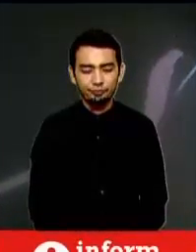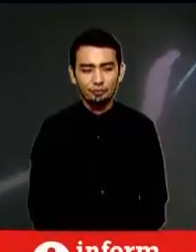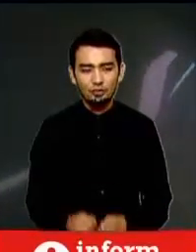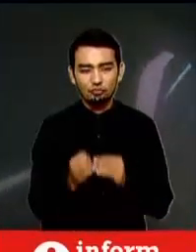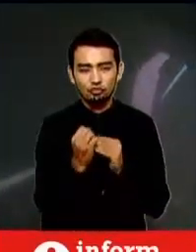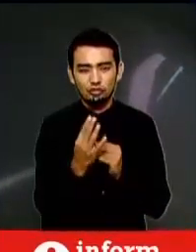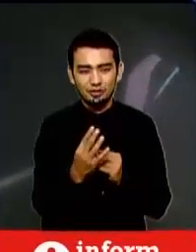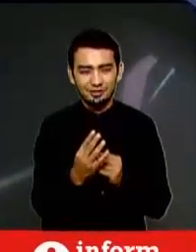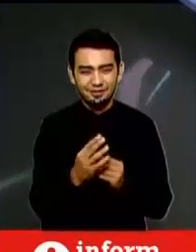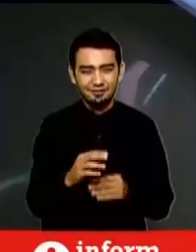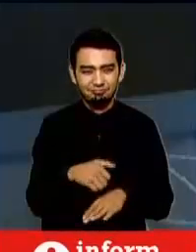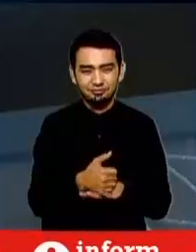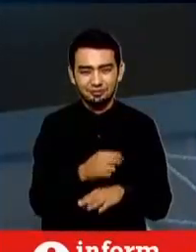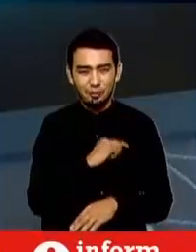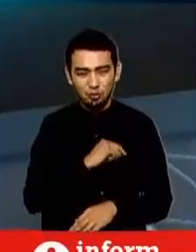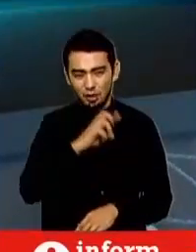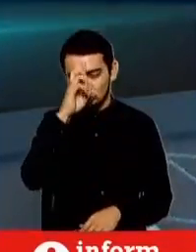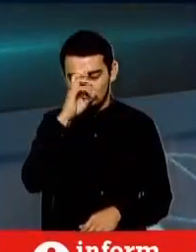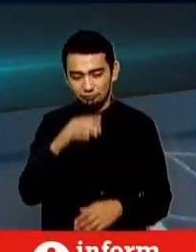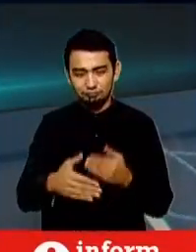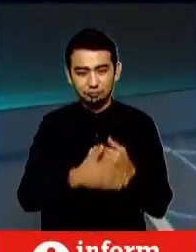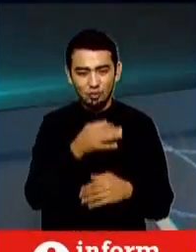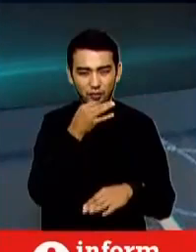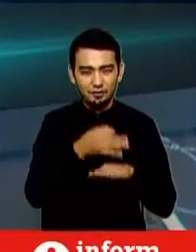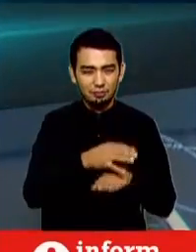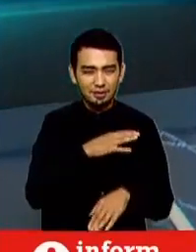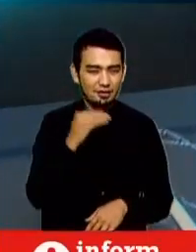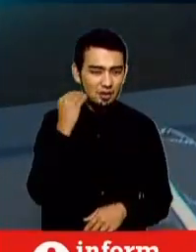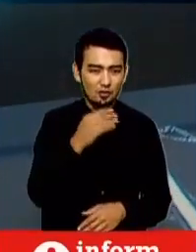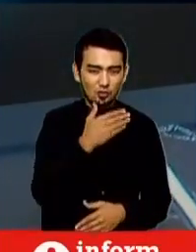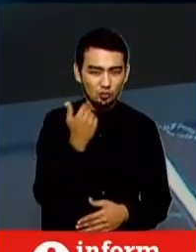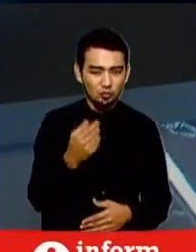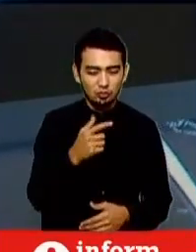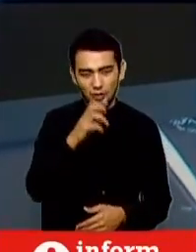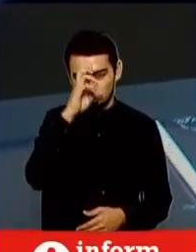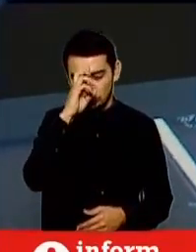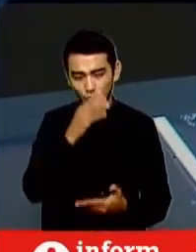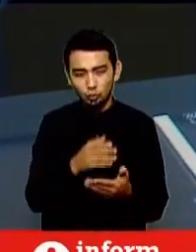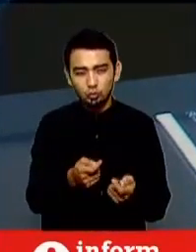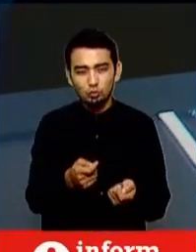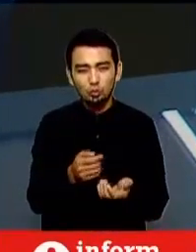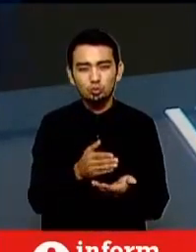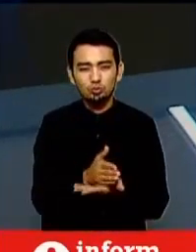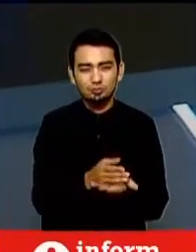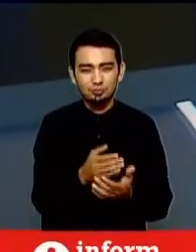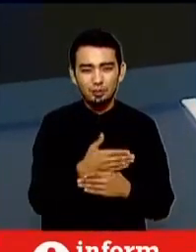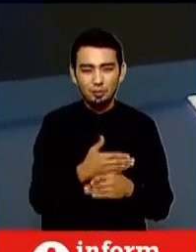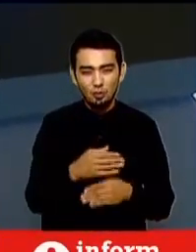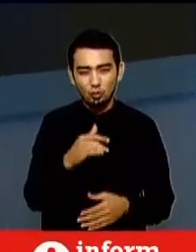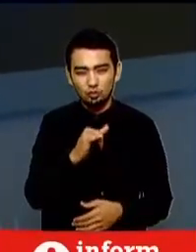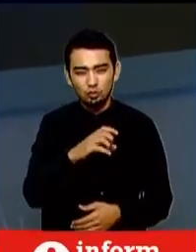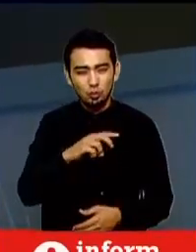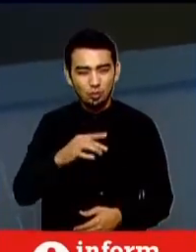14 чиновников привлекли к административной ответственности за некачественное оказание госуслуг. Всего уже восстановлены права каждого